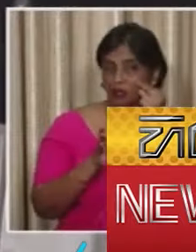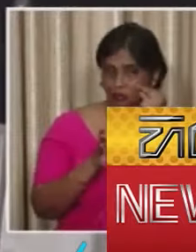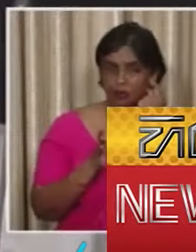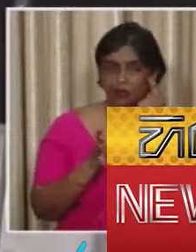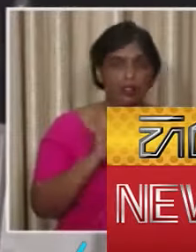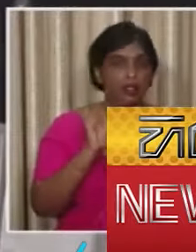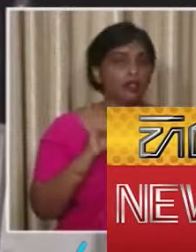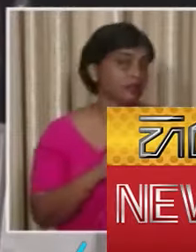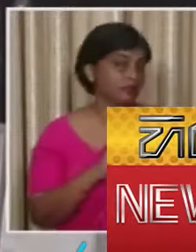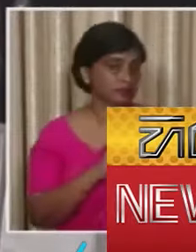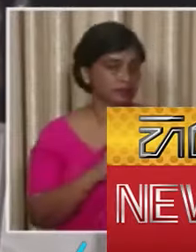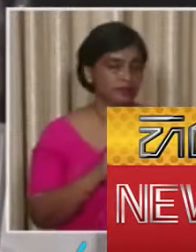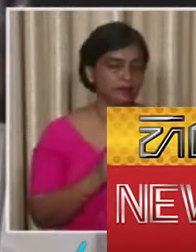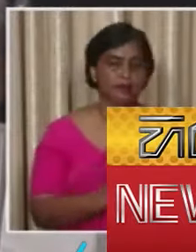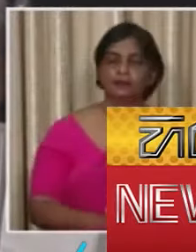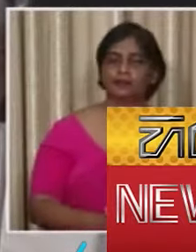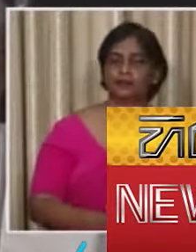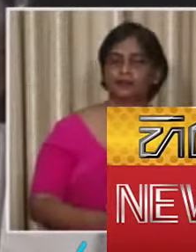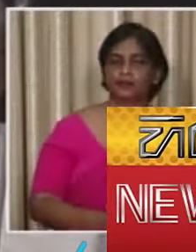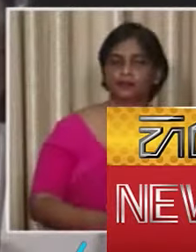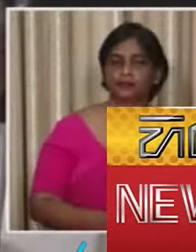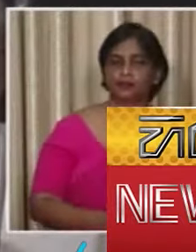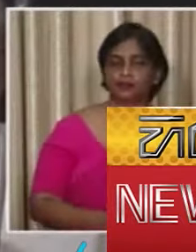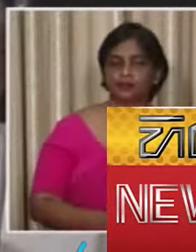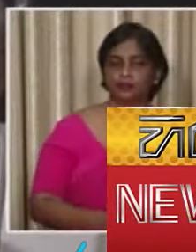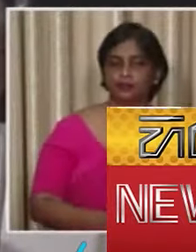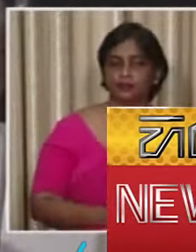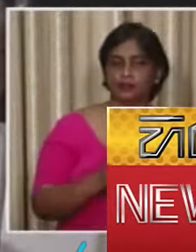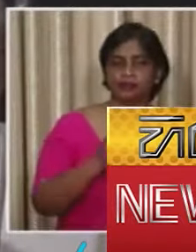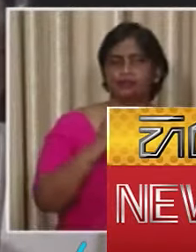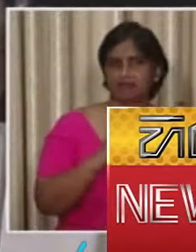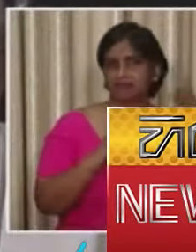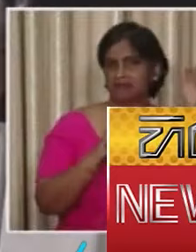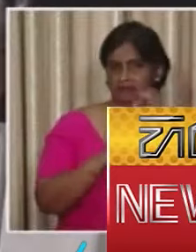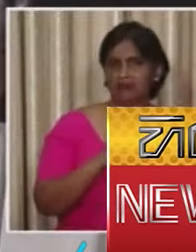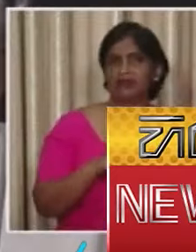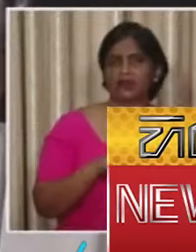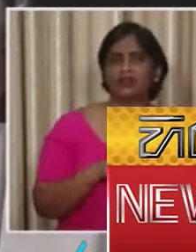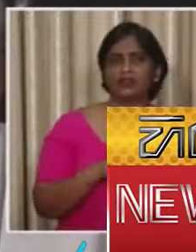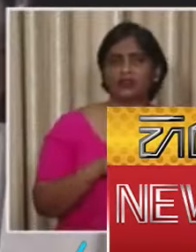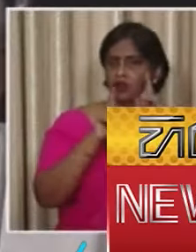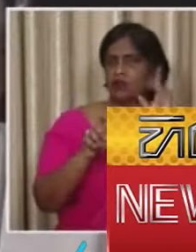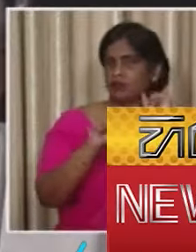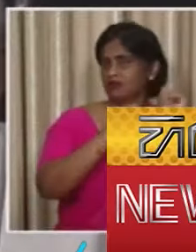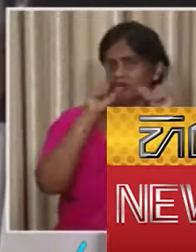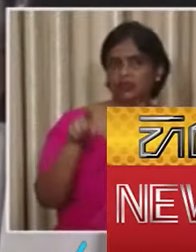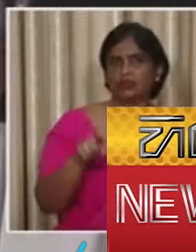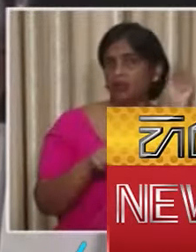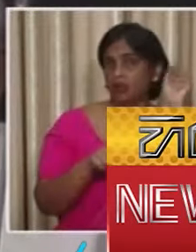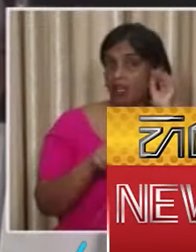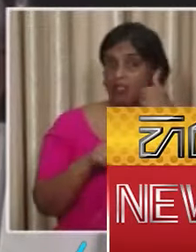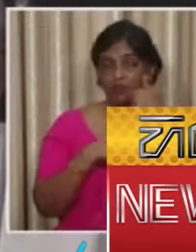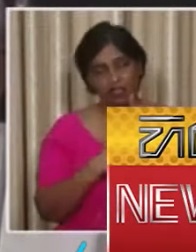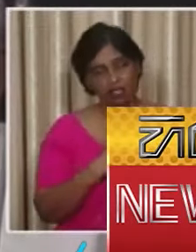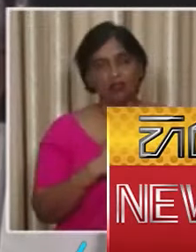දිසානායක මන්ත්‍රීතුමාගේ අනුගාමිකයෙක් දාපු පොස්ටුවක මෙහෙම තිබුණා. ආරංචිය